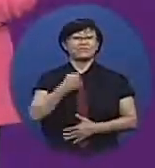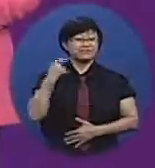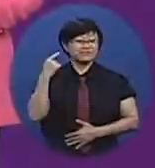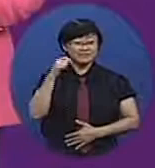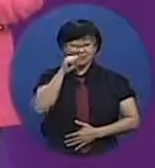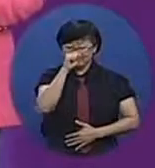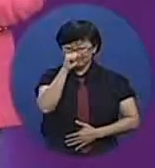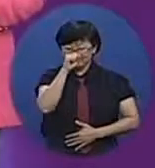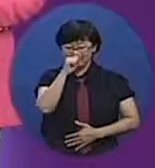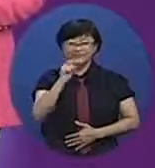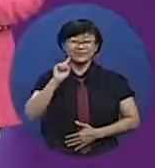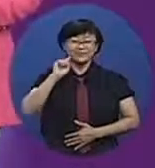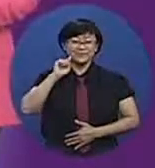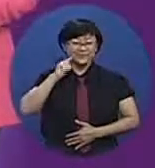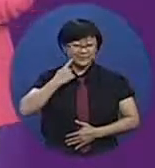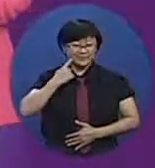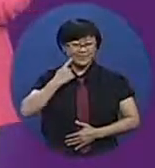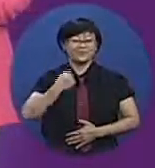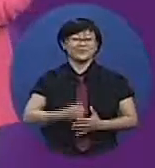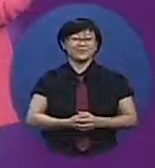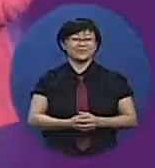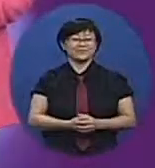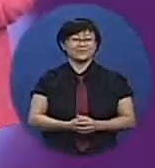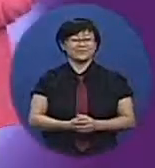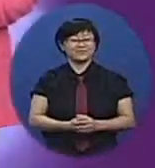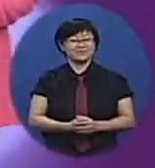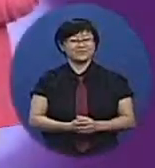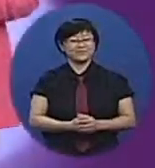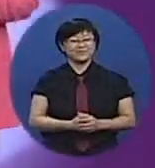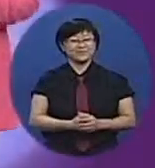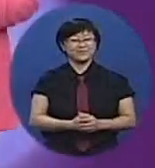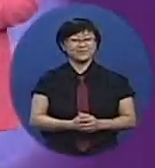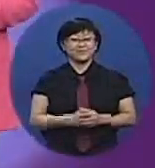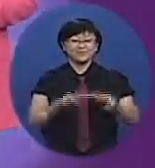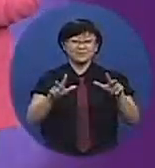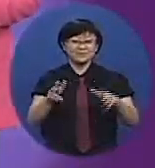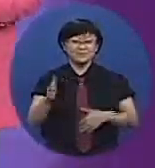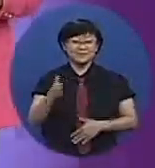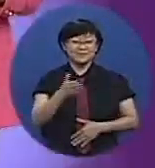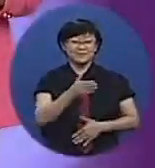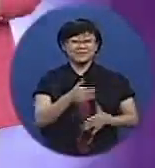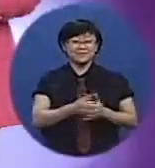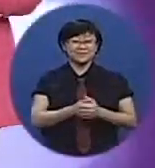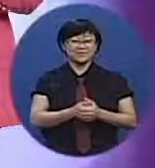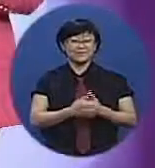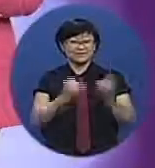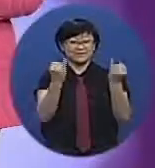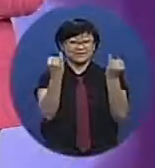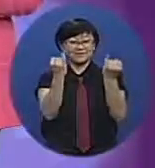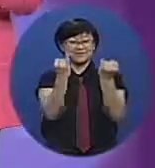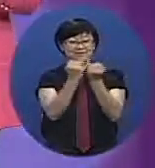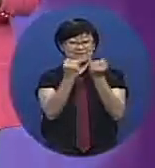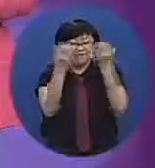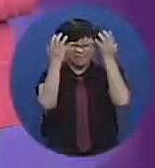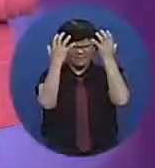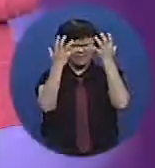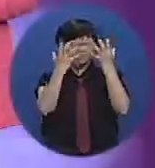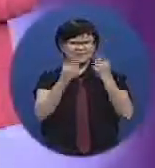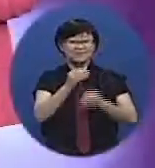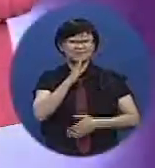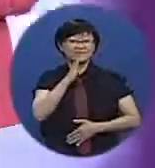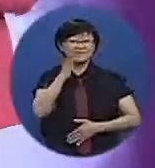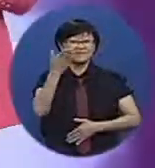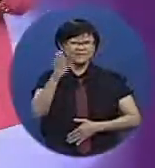목소리를 네. 예쁘게 내십니까? 그래서 예. 지금부터는 뭐 여자에 그렇게 이제 고생 많이